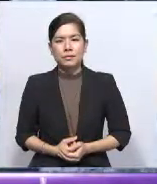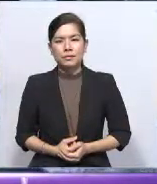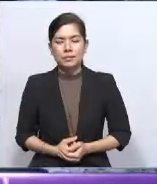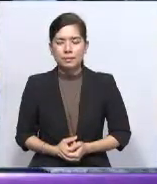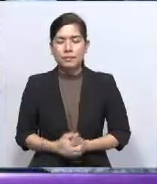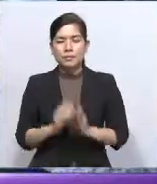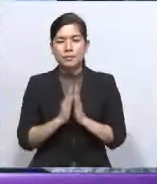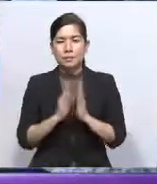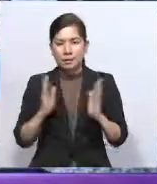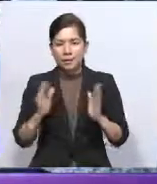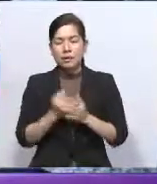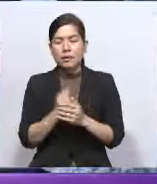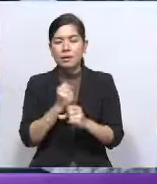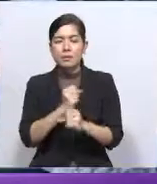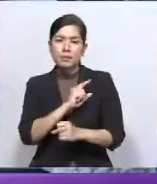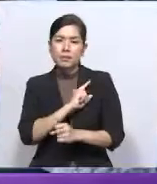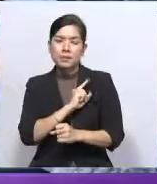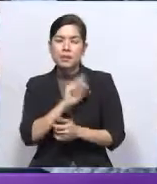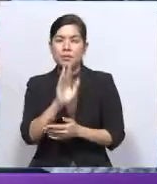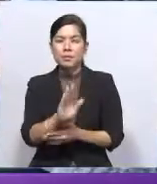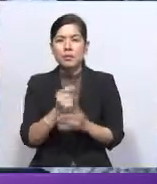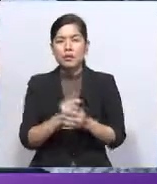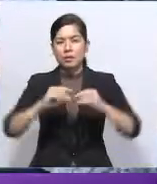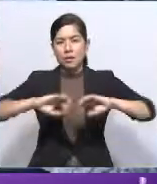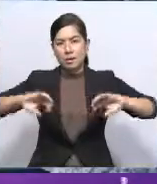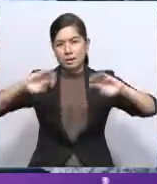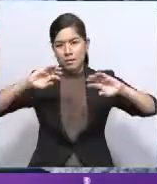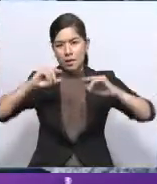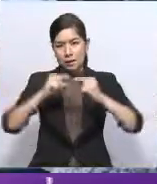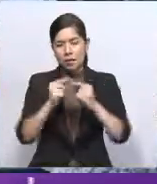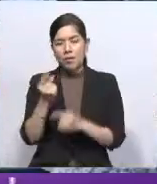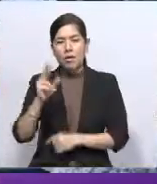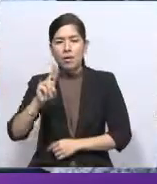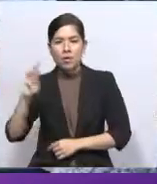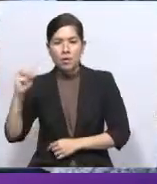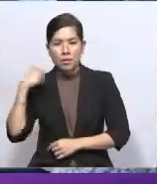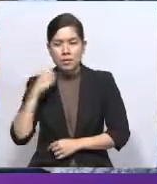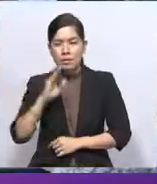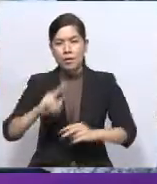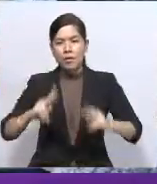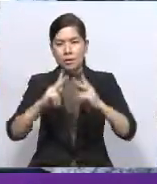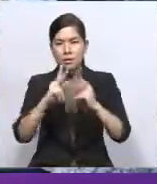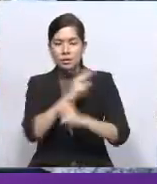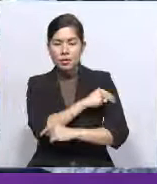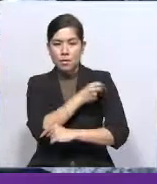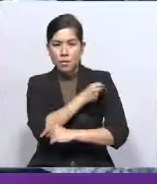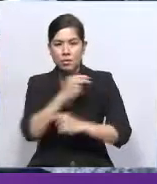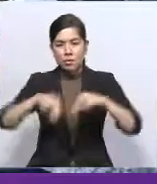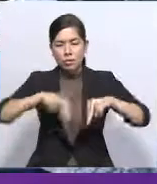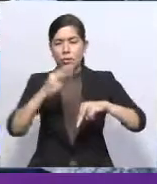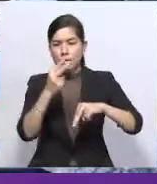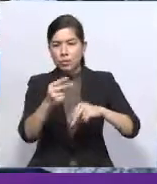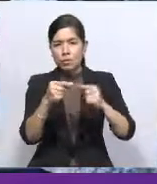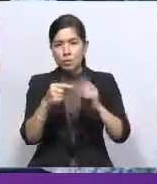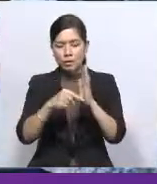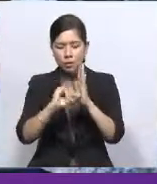ขอบคุณครับสำหรับภารกิจการลงพื้นที่ในช่วงครม.สัญจรที่จะมีขึ้นนี้นะครับสำหรับกระทรวงสาธารณสุขครับได้ลงพื้นที่ที่จังหวัดสมุ